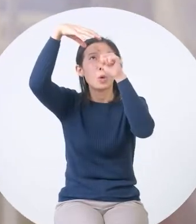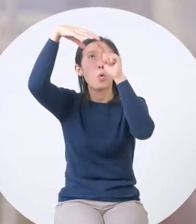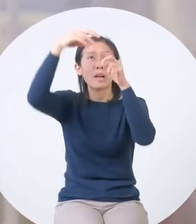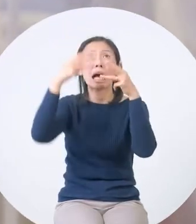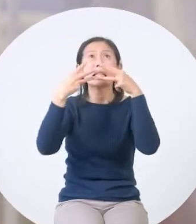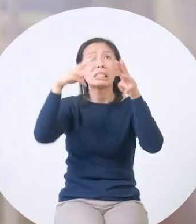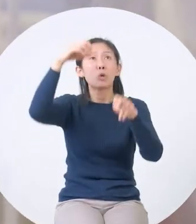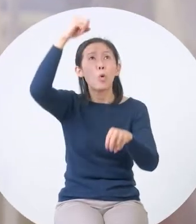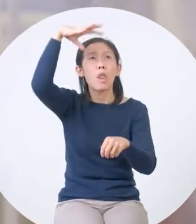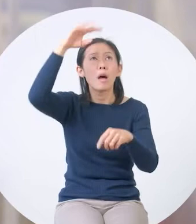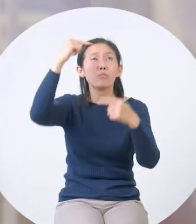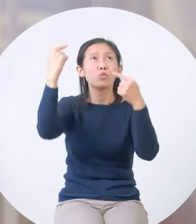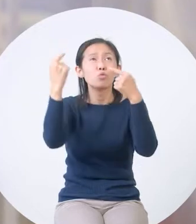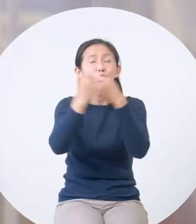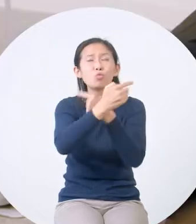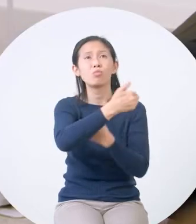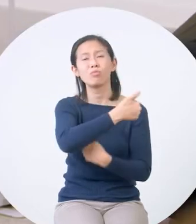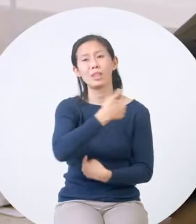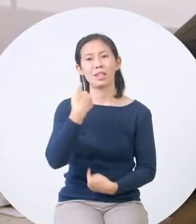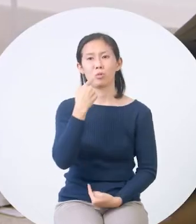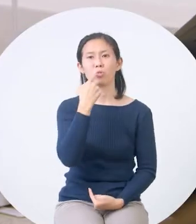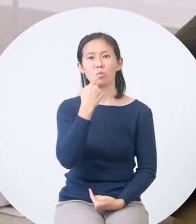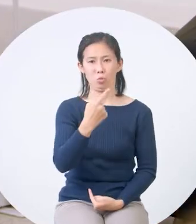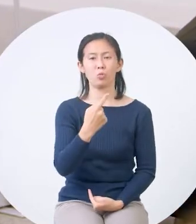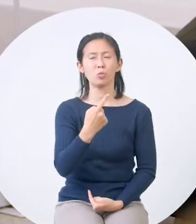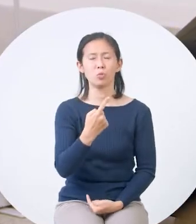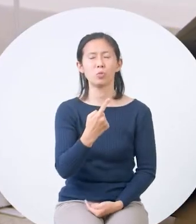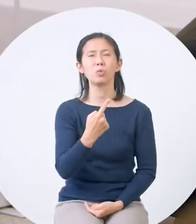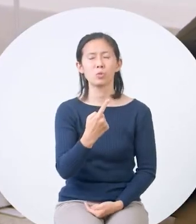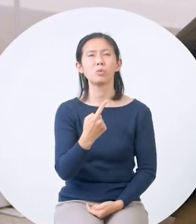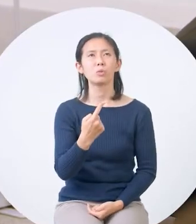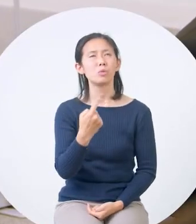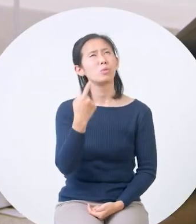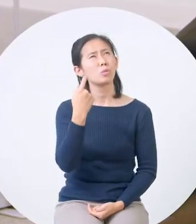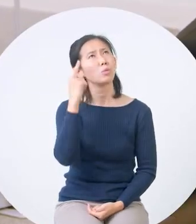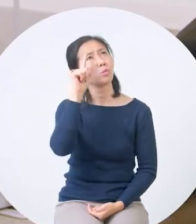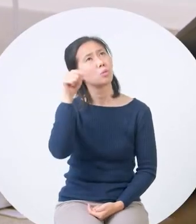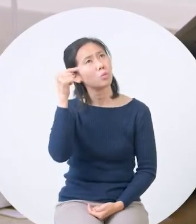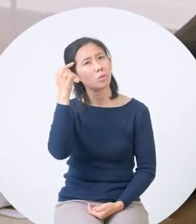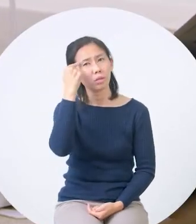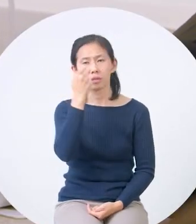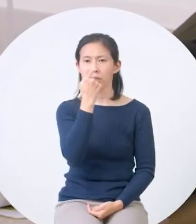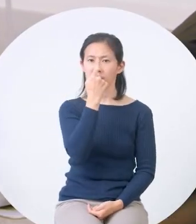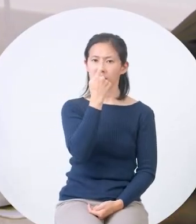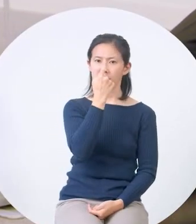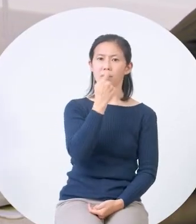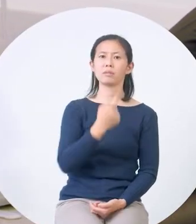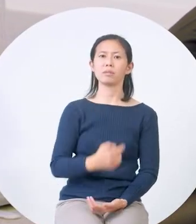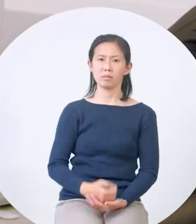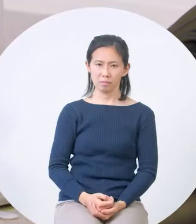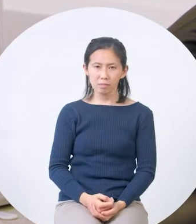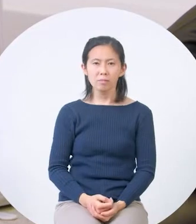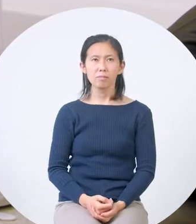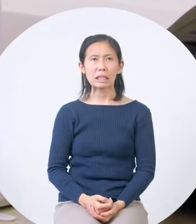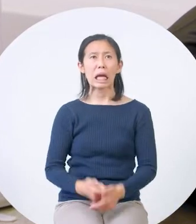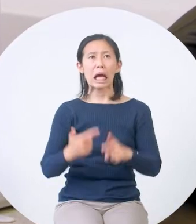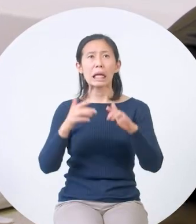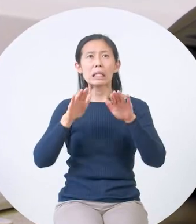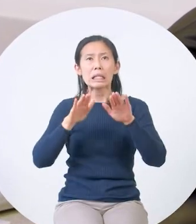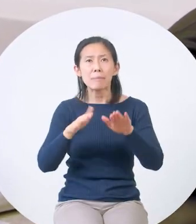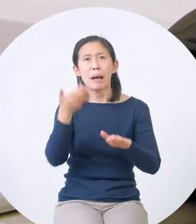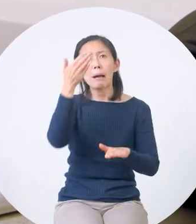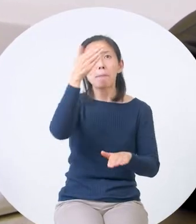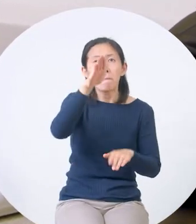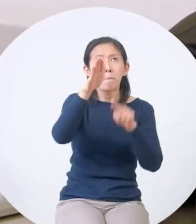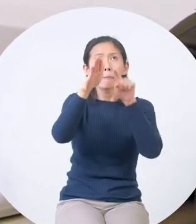プの代わりを果たすということも可能なのかなというふうには思ったので、その点